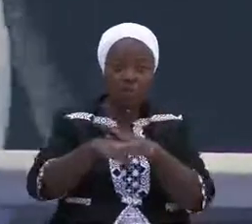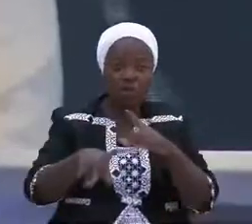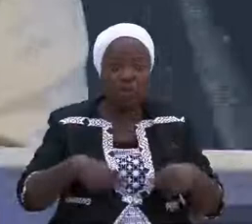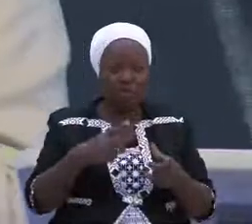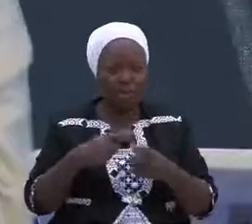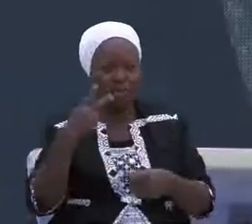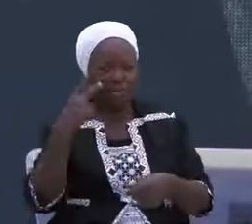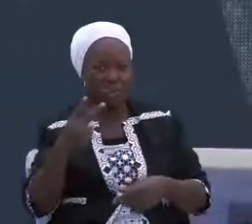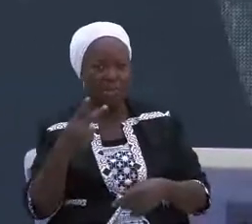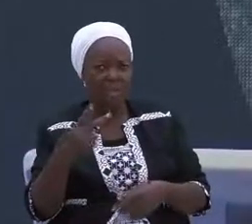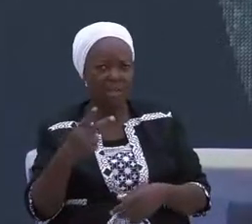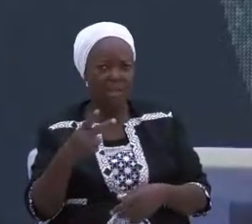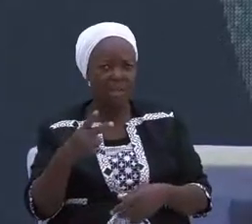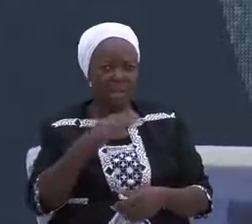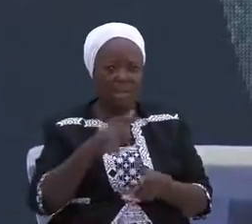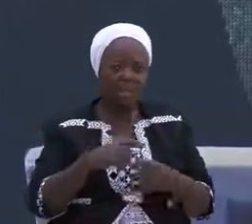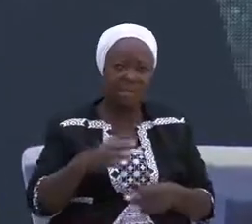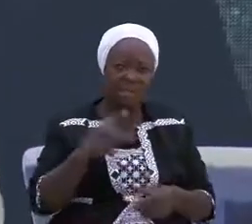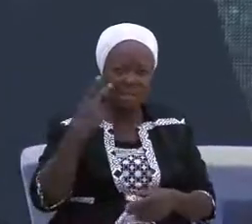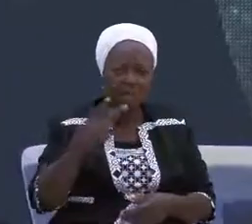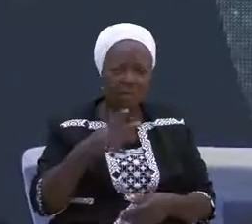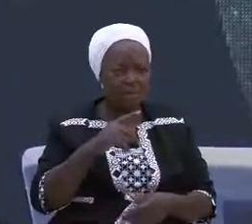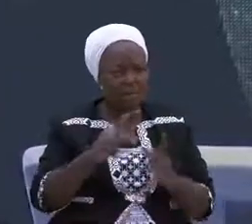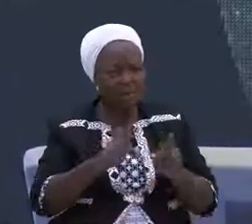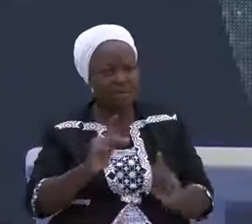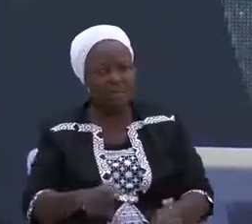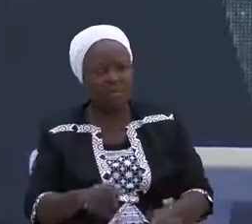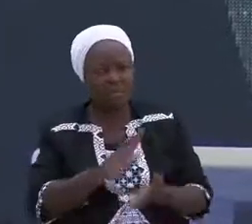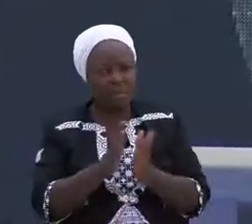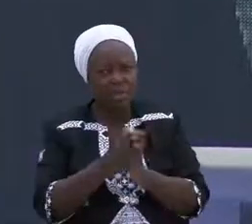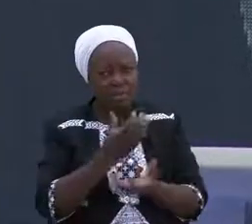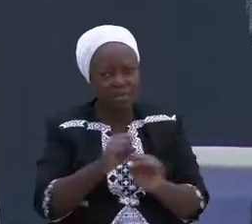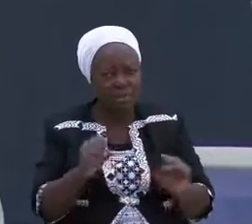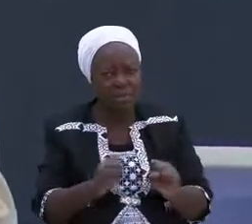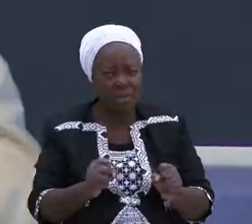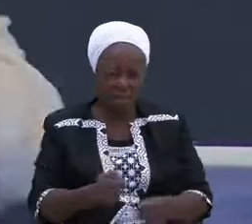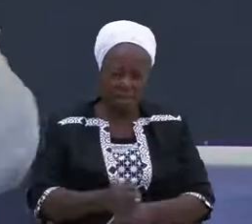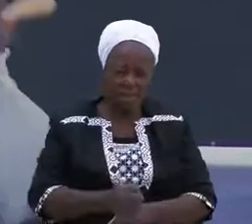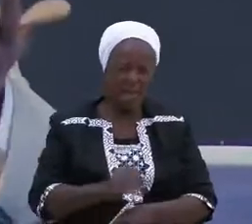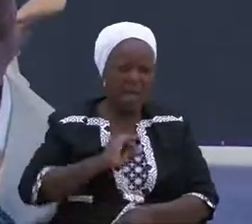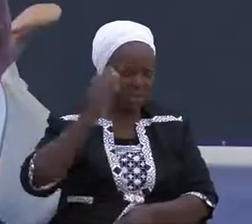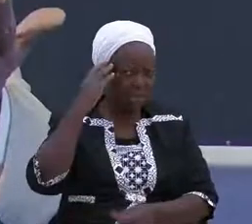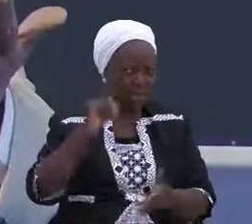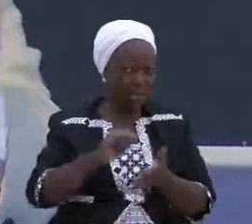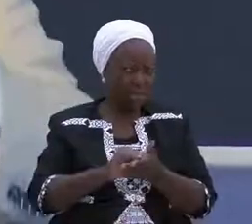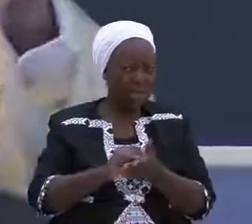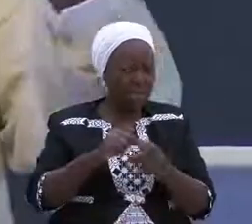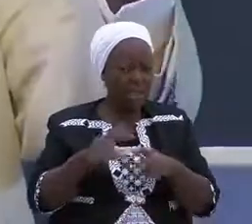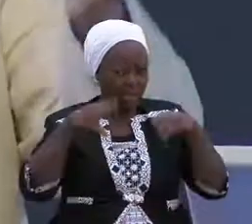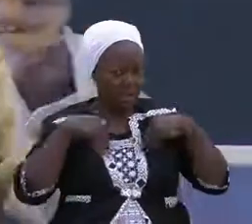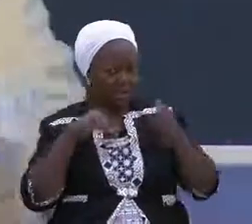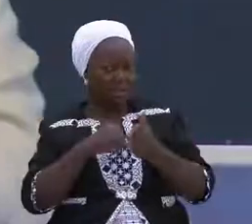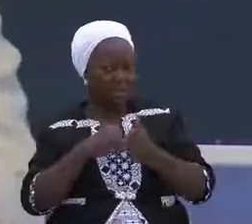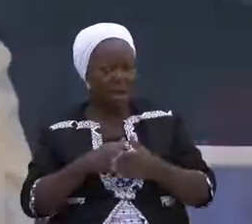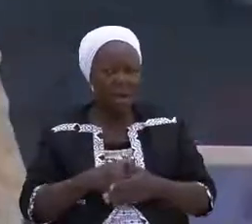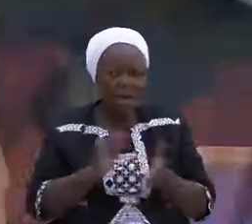ont été sauvés. Tu transfères ça dans ta vie. Ah, j'ai entendu, je vois. Ils ont été guéris. Tu transfères cela dans ta